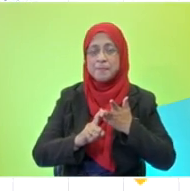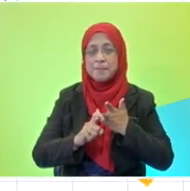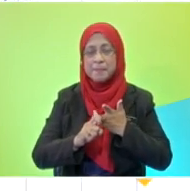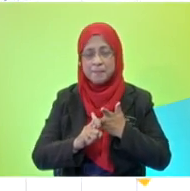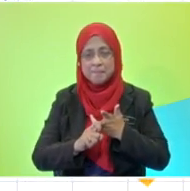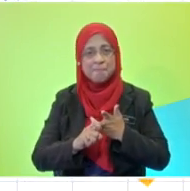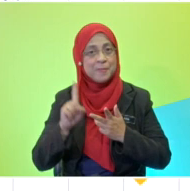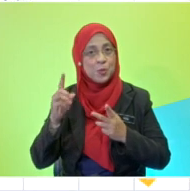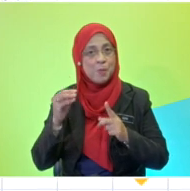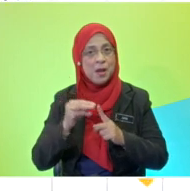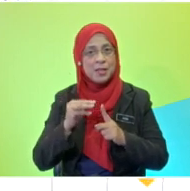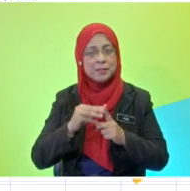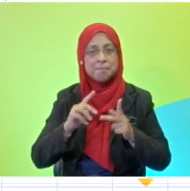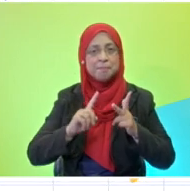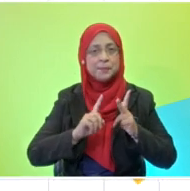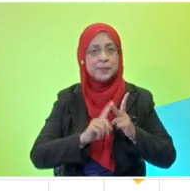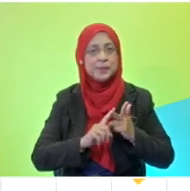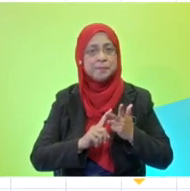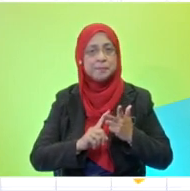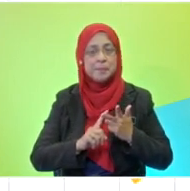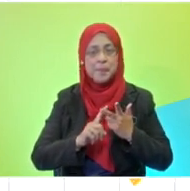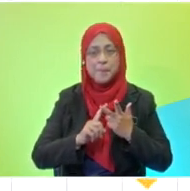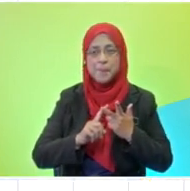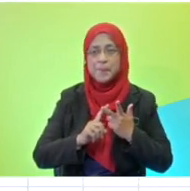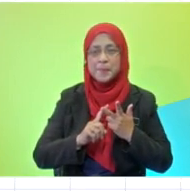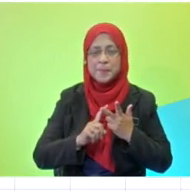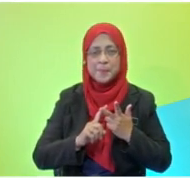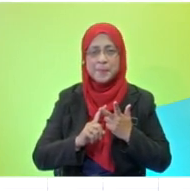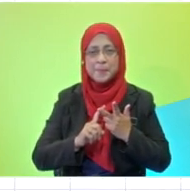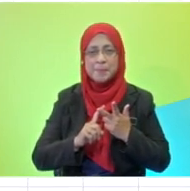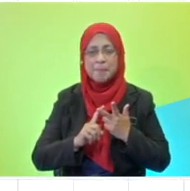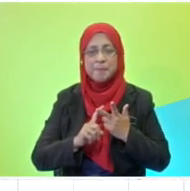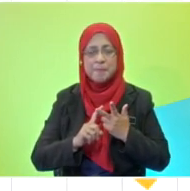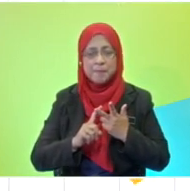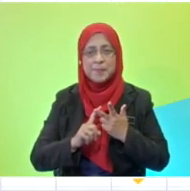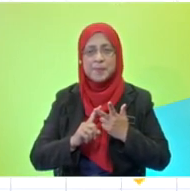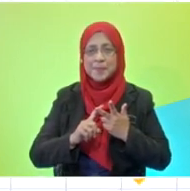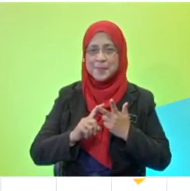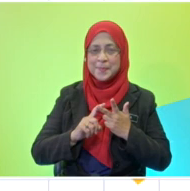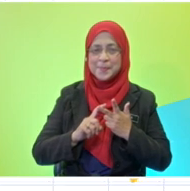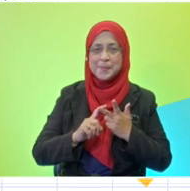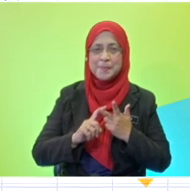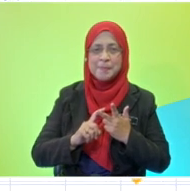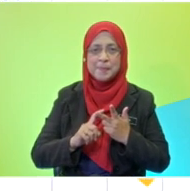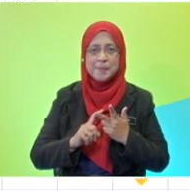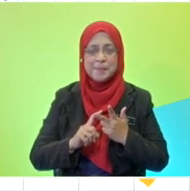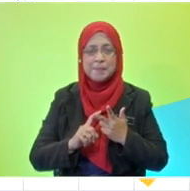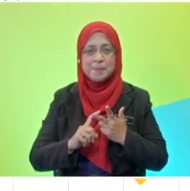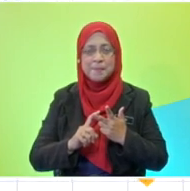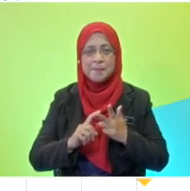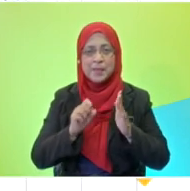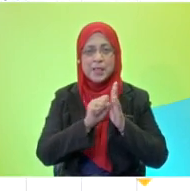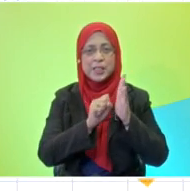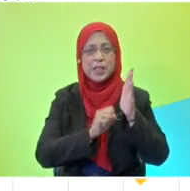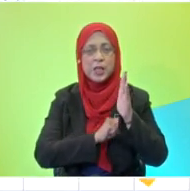Oke kemudian kita tengok pula siapa lagi enggak jawab Oke kita pilih syuhadat ini acara